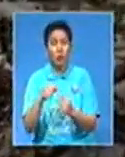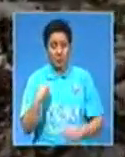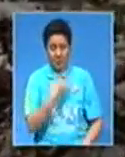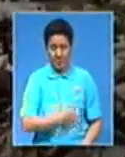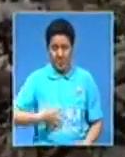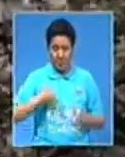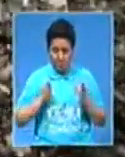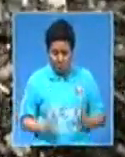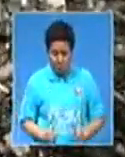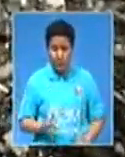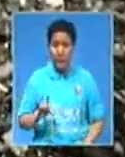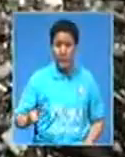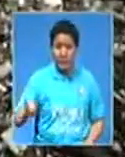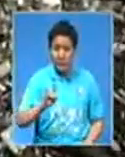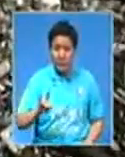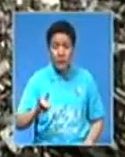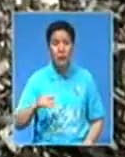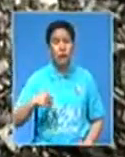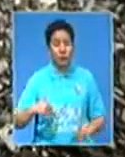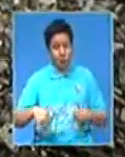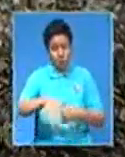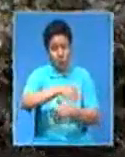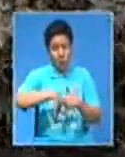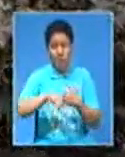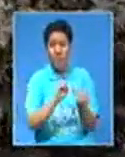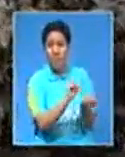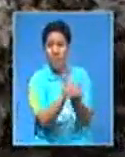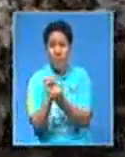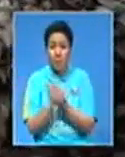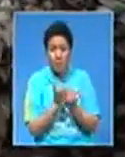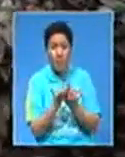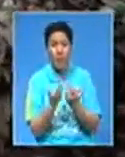ษย์สัตว์สิ่งที่มีชีวิตและสิ่งแวดล้อมโดยรวมตลอดจน